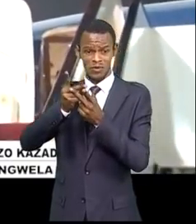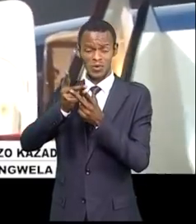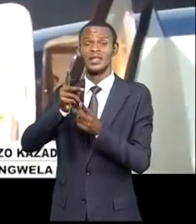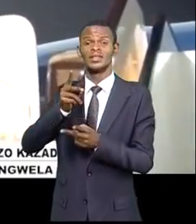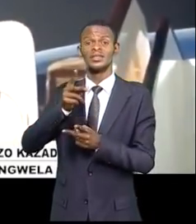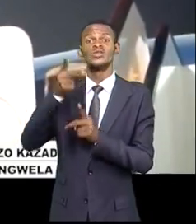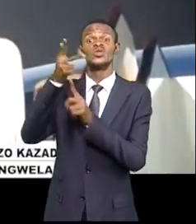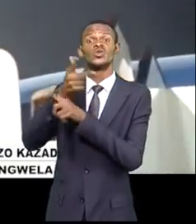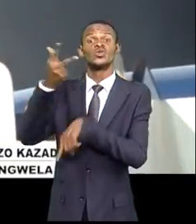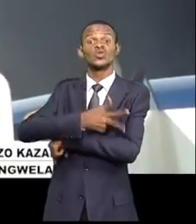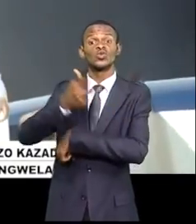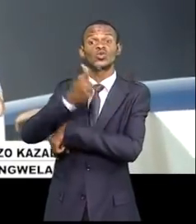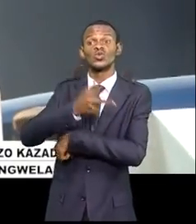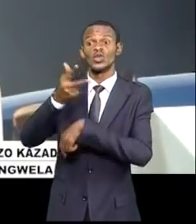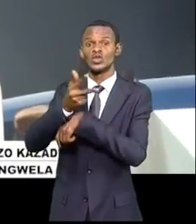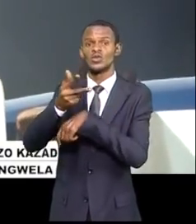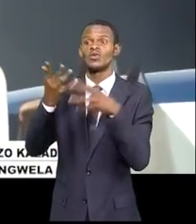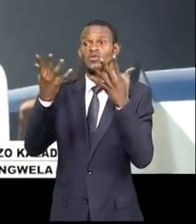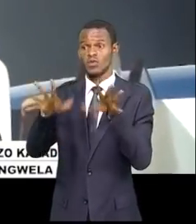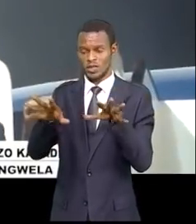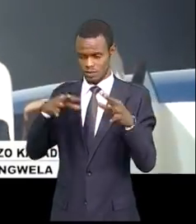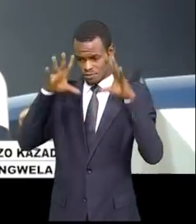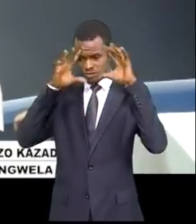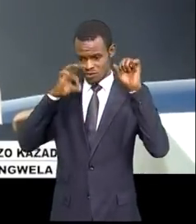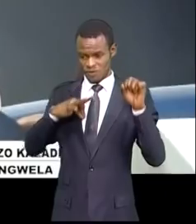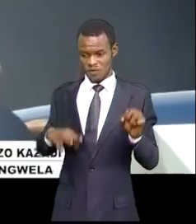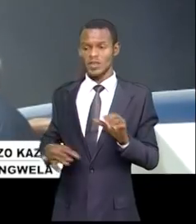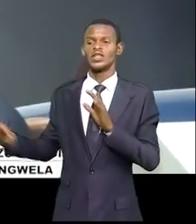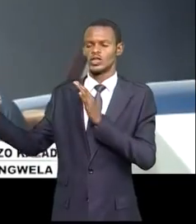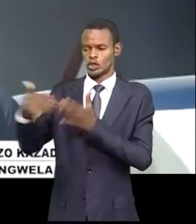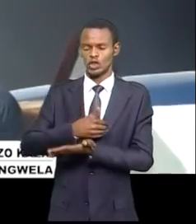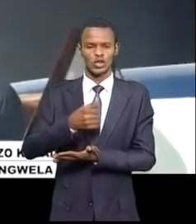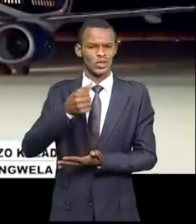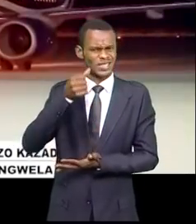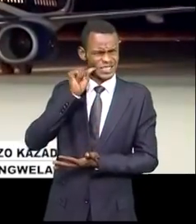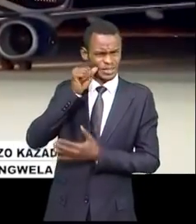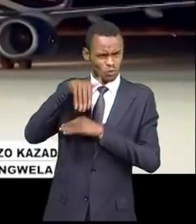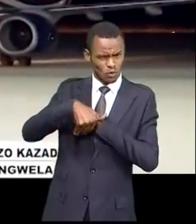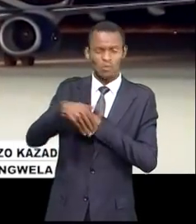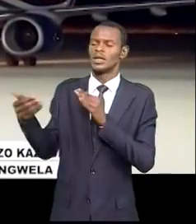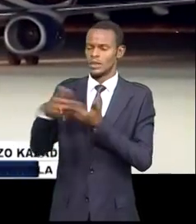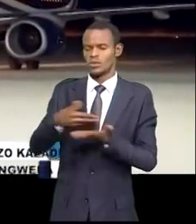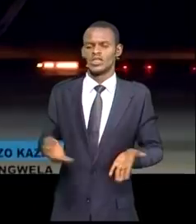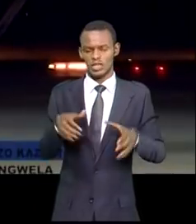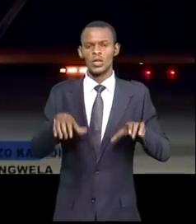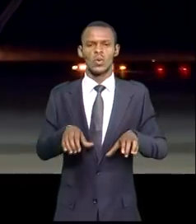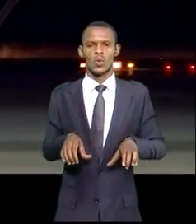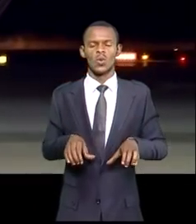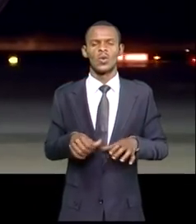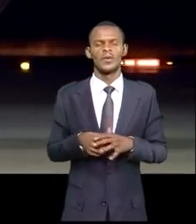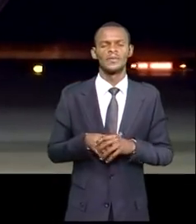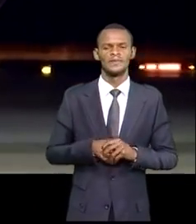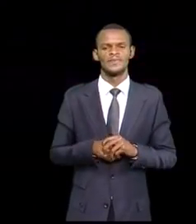tshisekedi qui le mot art et gagner dont la soirée de mardi 30 décembre son cher et beau pays la république démocratique